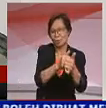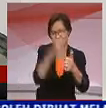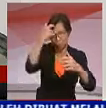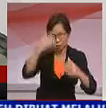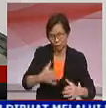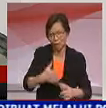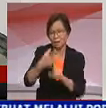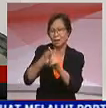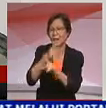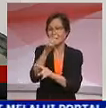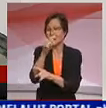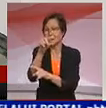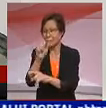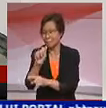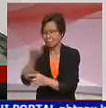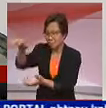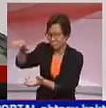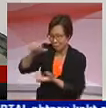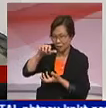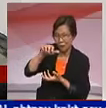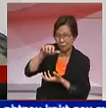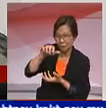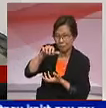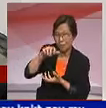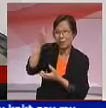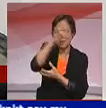Daripada data-data yang diperolehi,